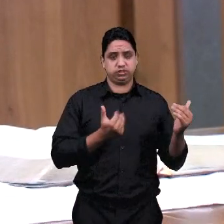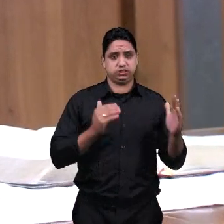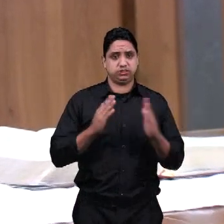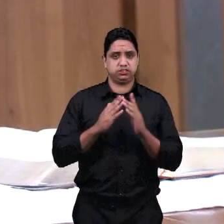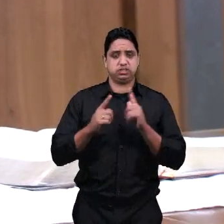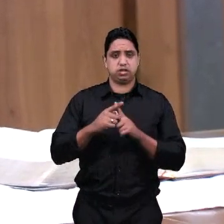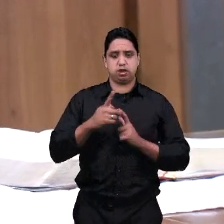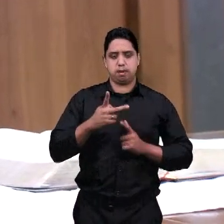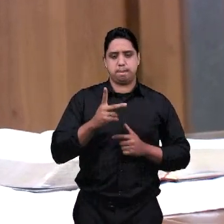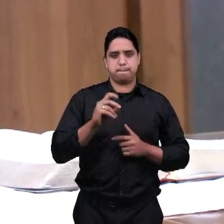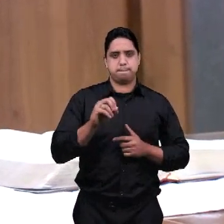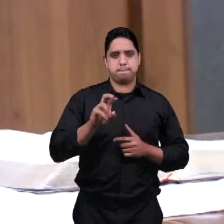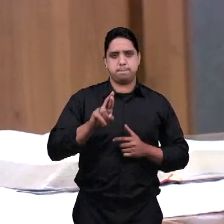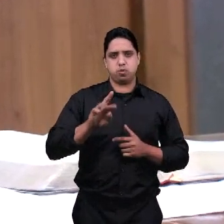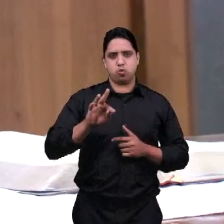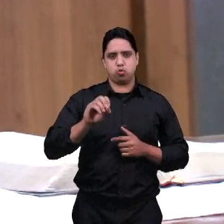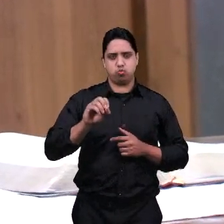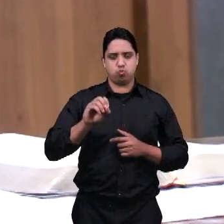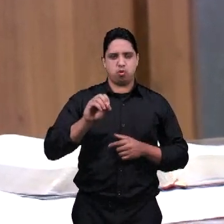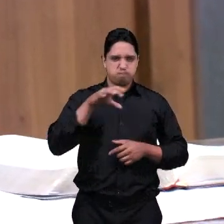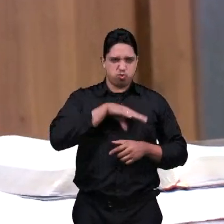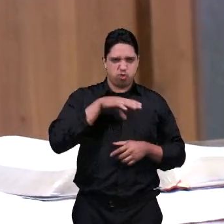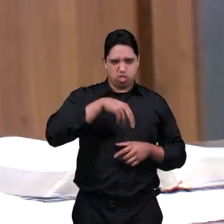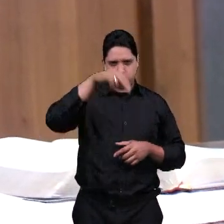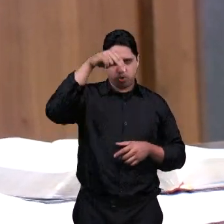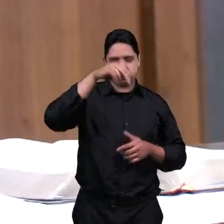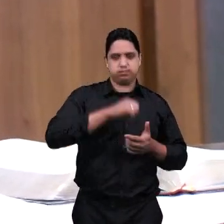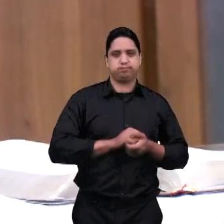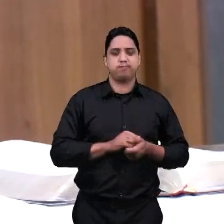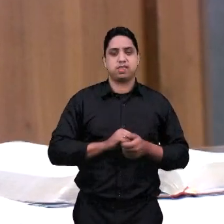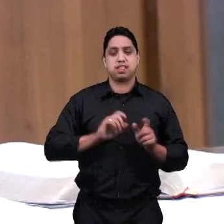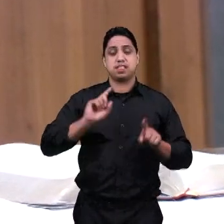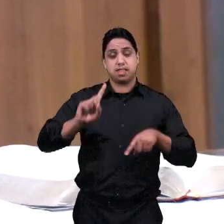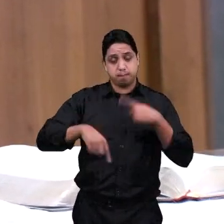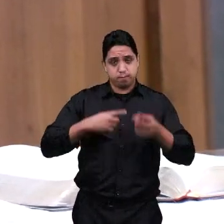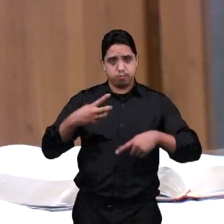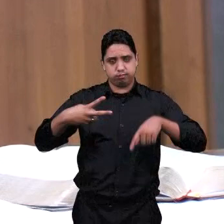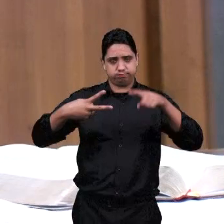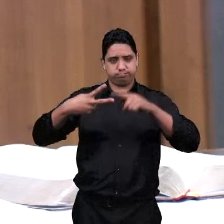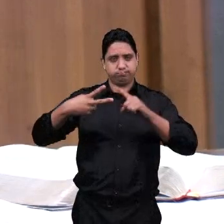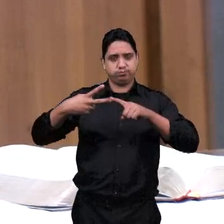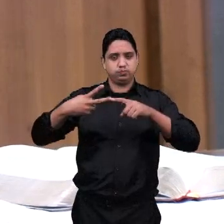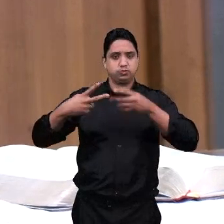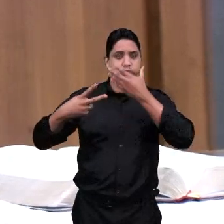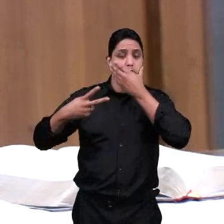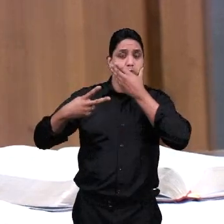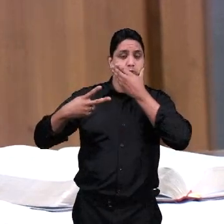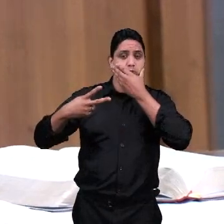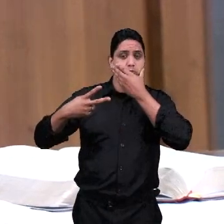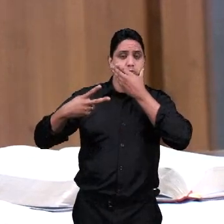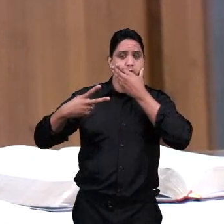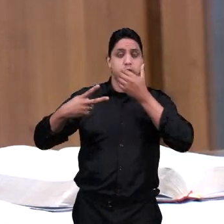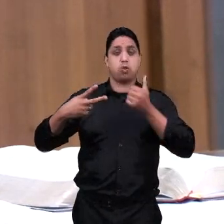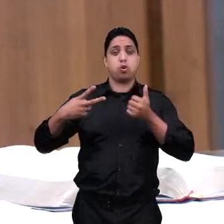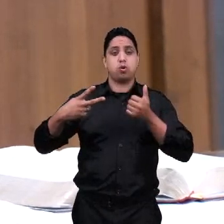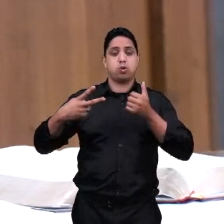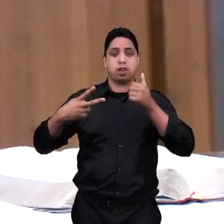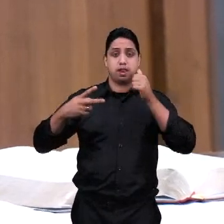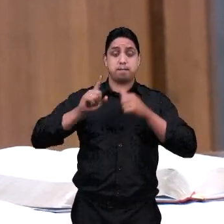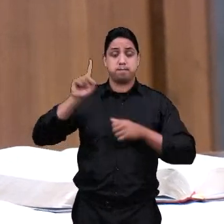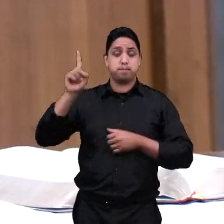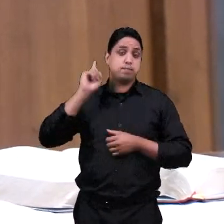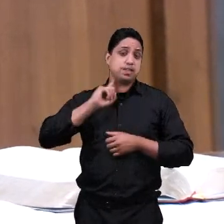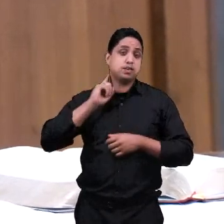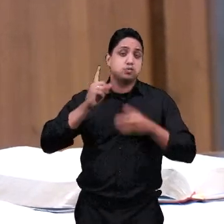l'église de Porto, au nord du Portugal. Ensuite, pour compléter la réponse, nous allons voir dans l'état de Minas Gerais